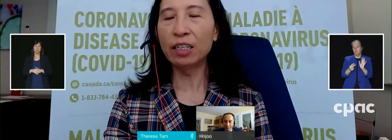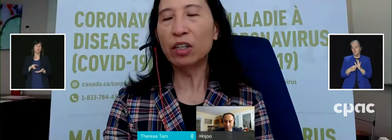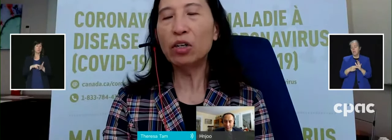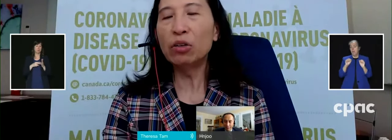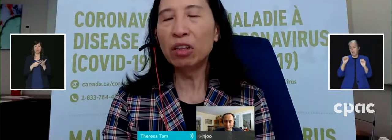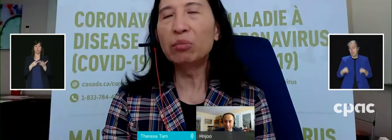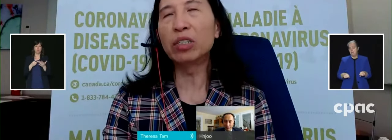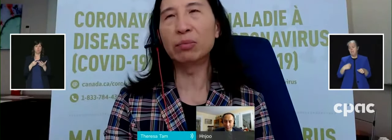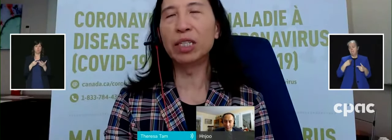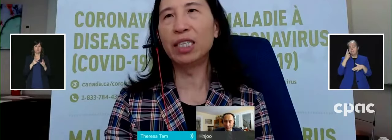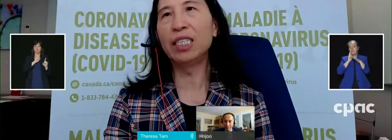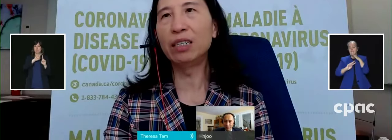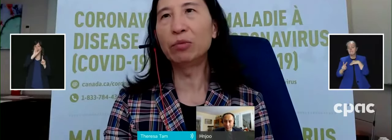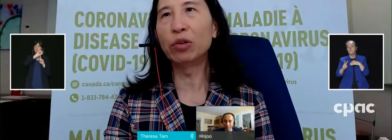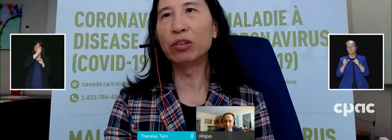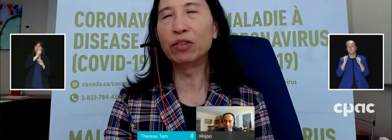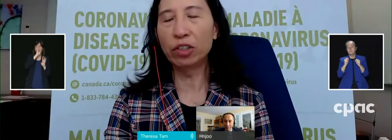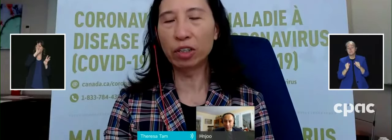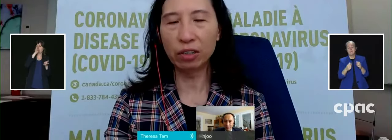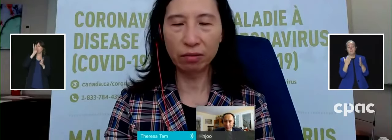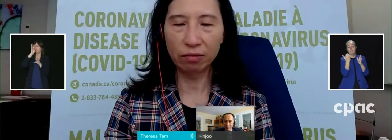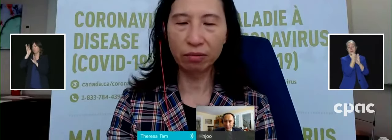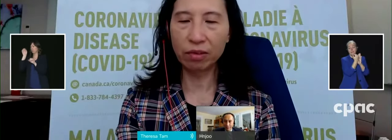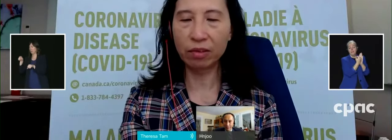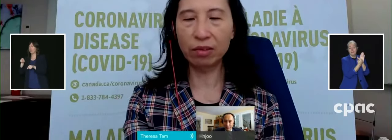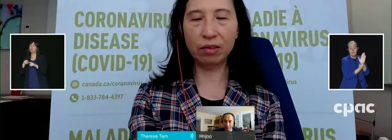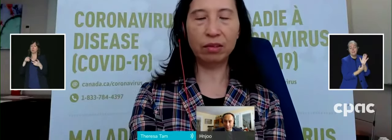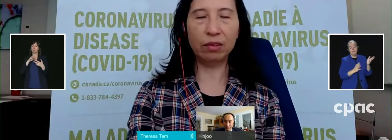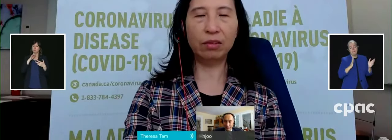c'est une des possibilités pour le futur.